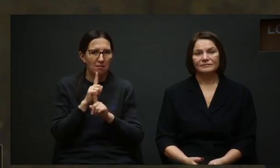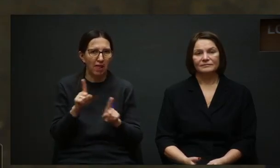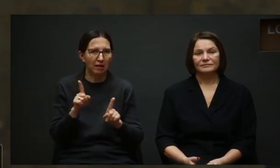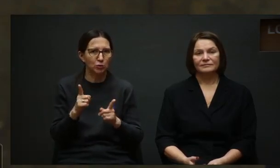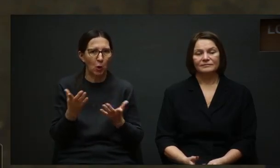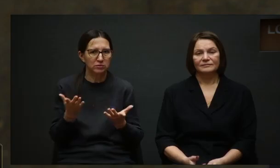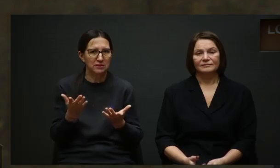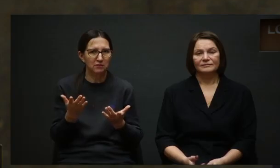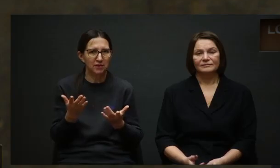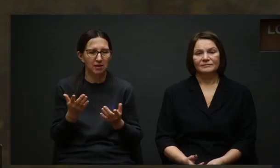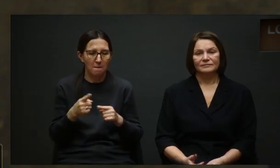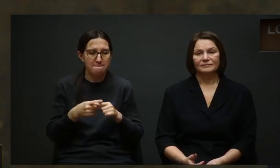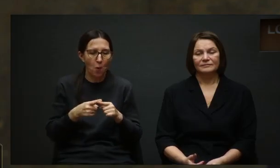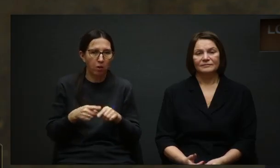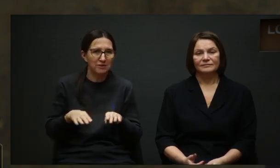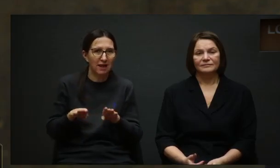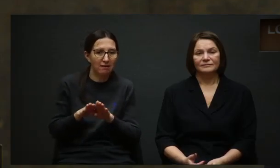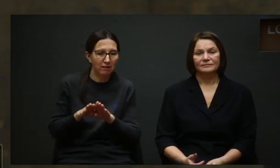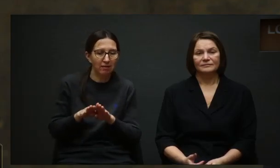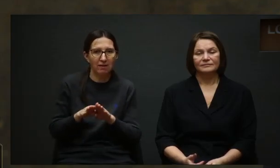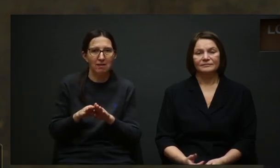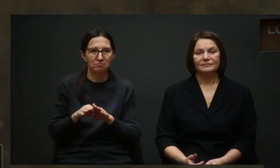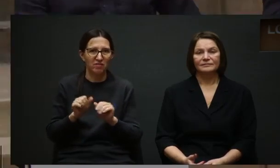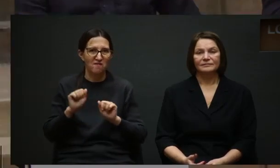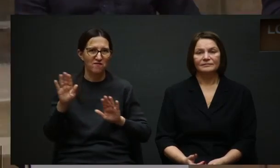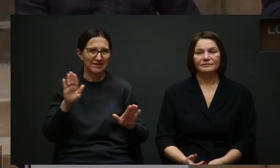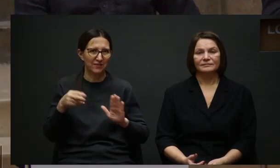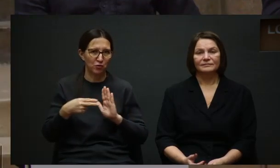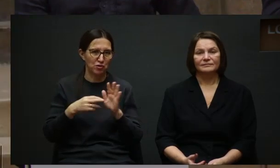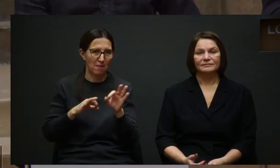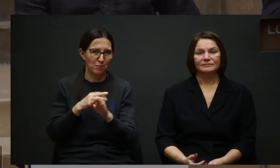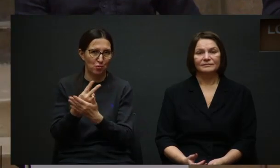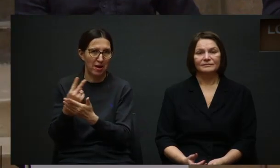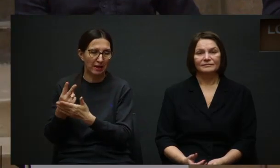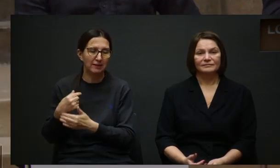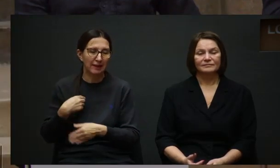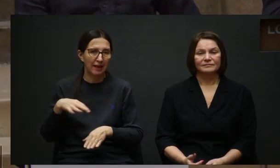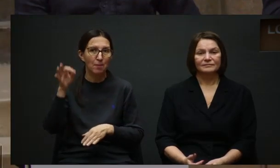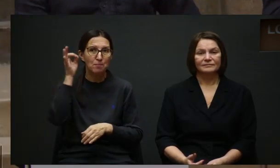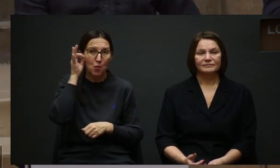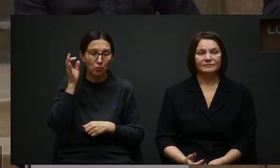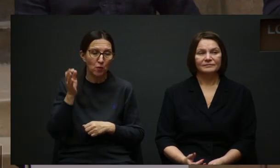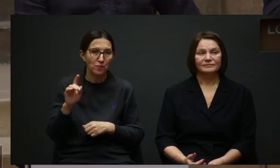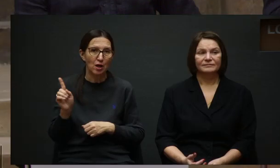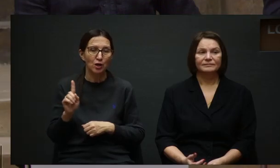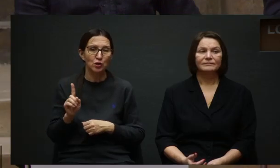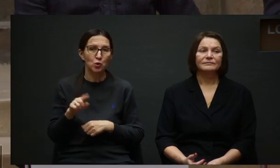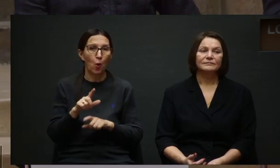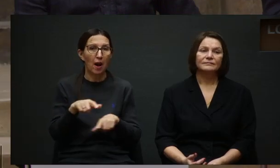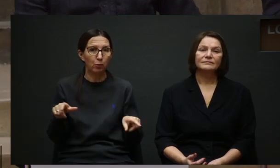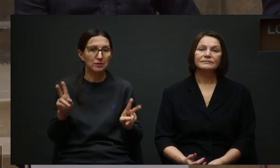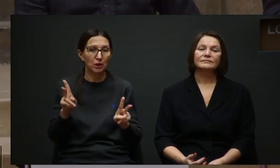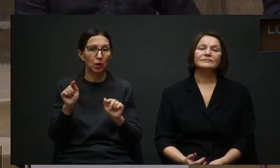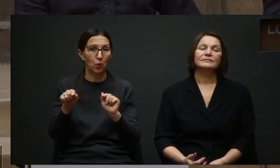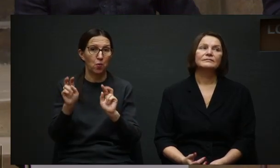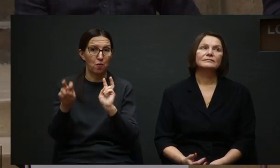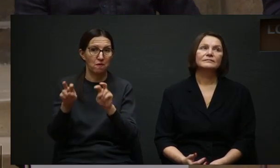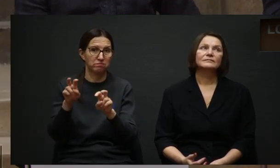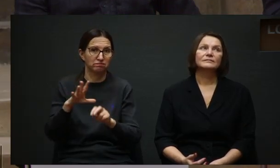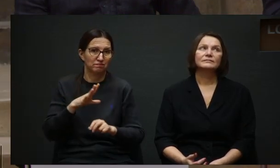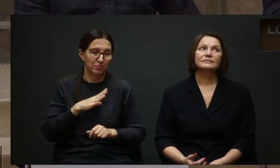сказали, полузакрытые выставочные проекты. И я помню, что люди, которые там